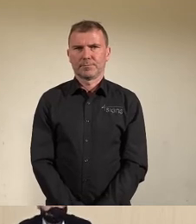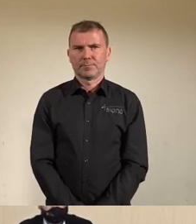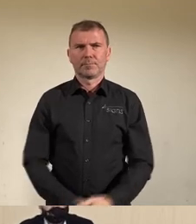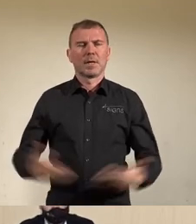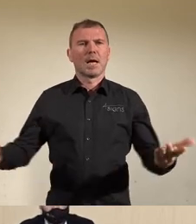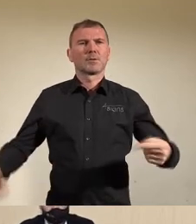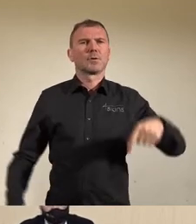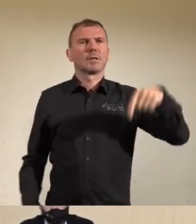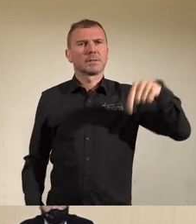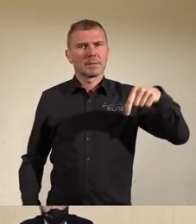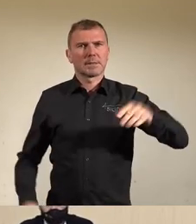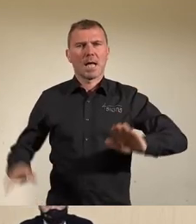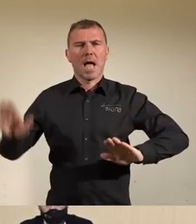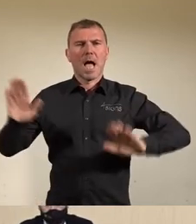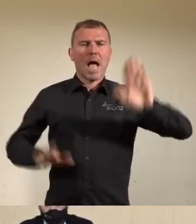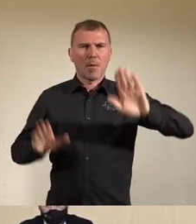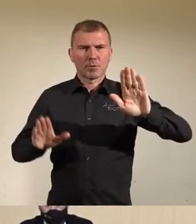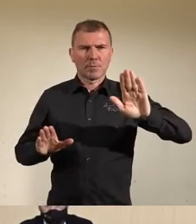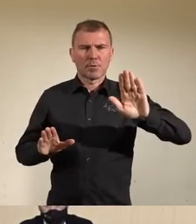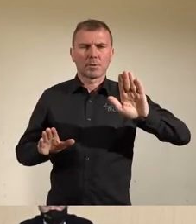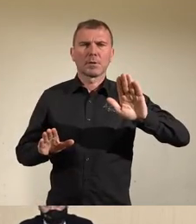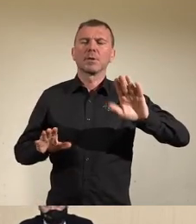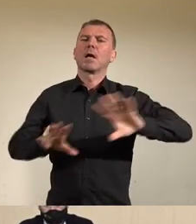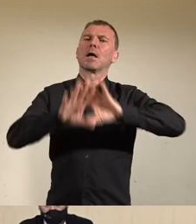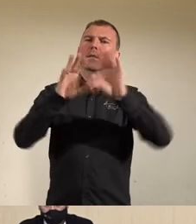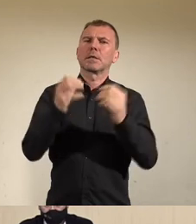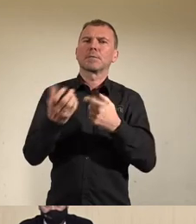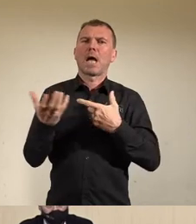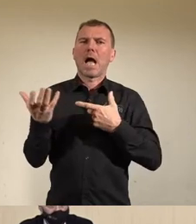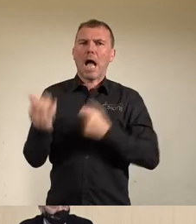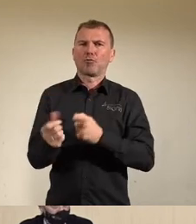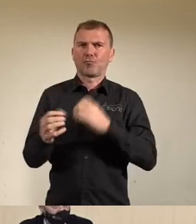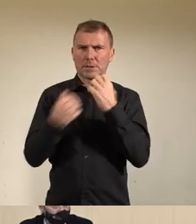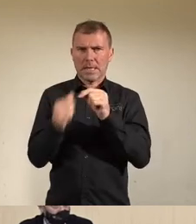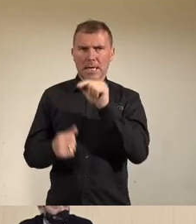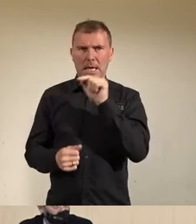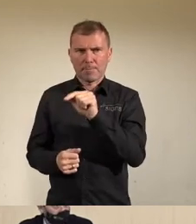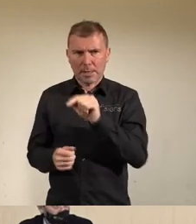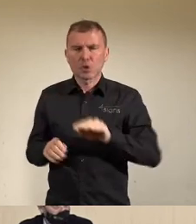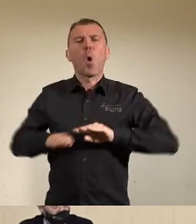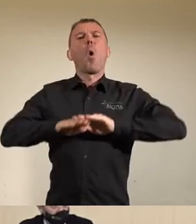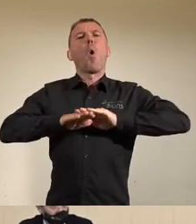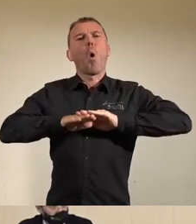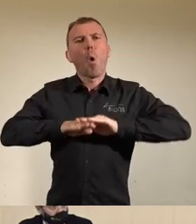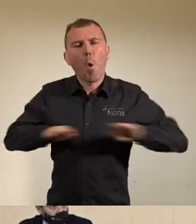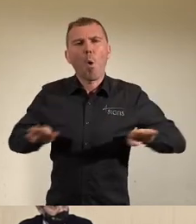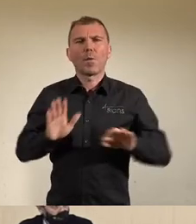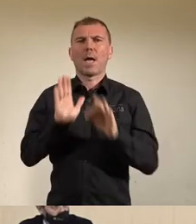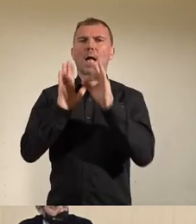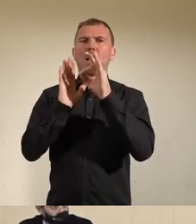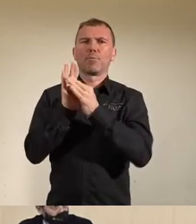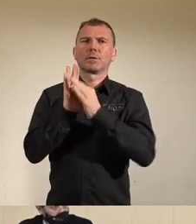Also wir stimmen jetzt zunächst ab über den federführenden Ausschussbericht, ohne dass wir die Punkte